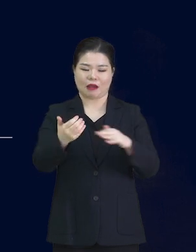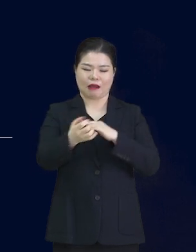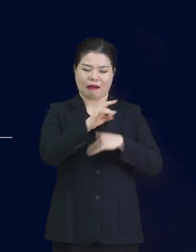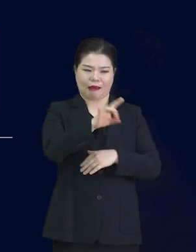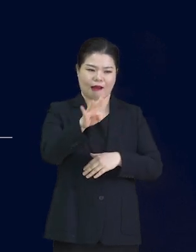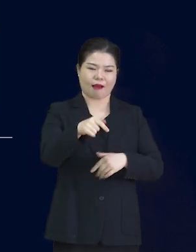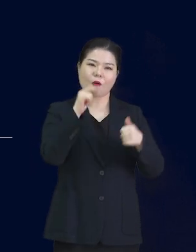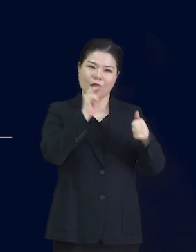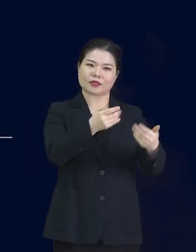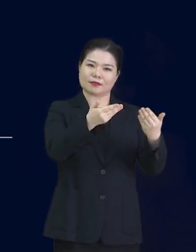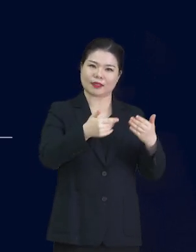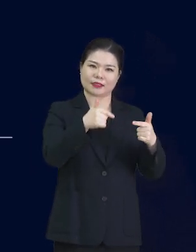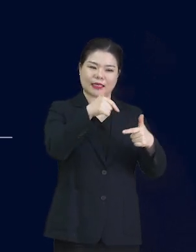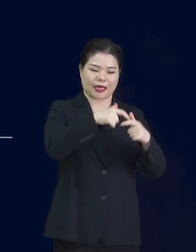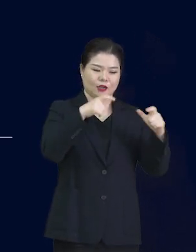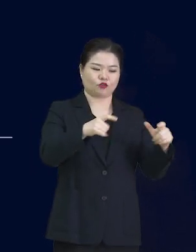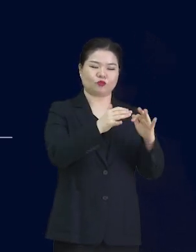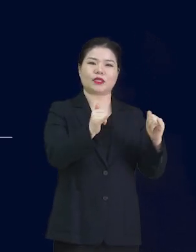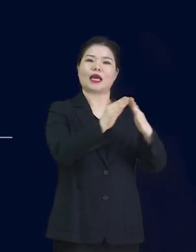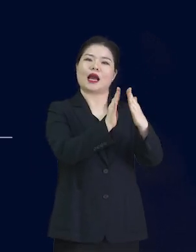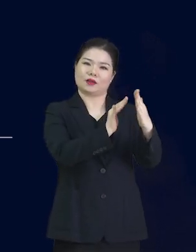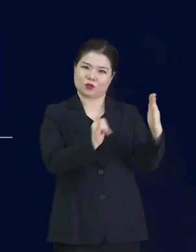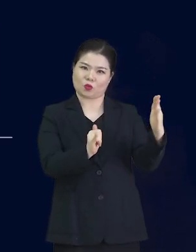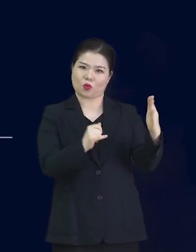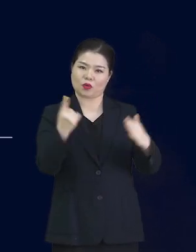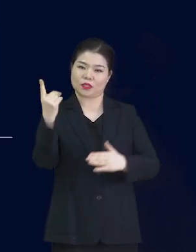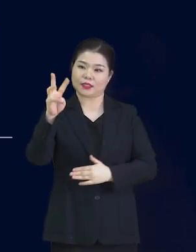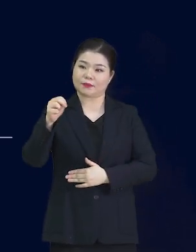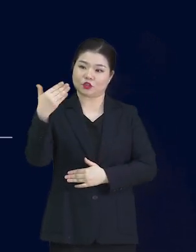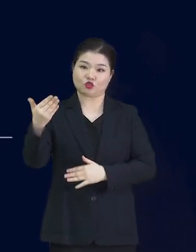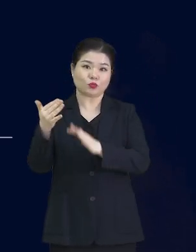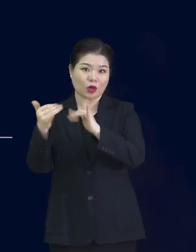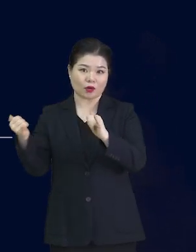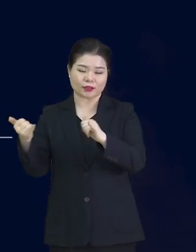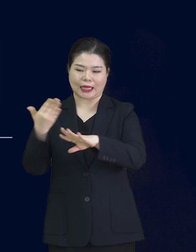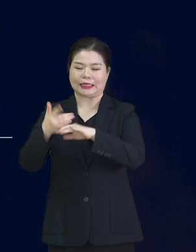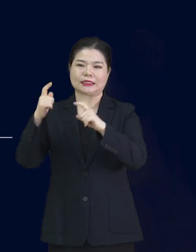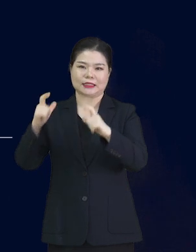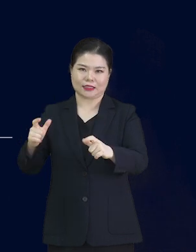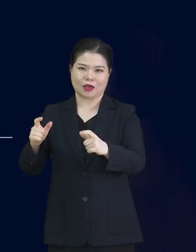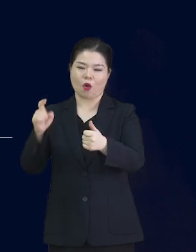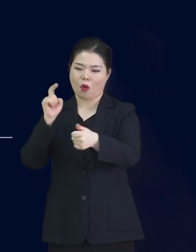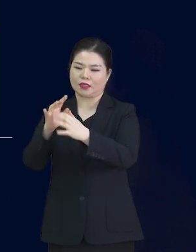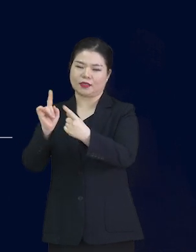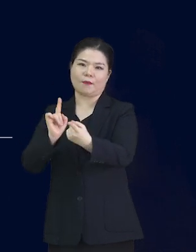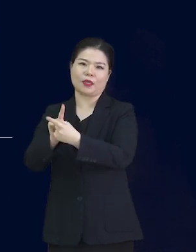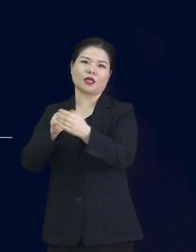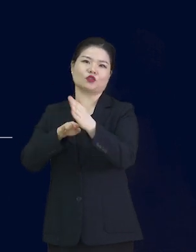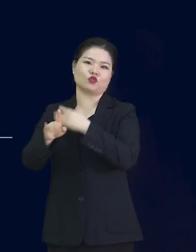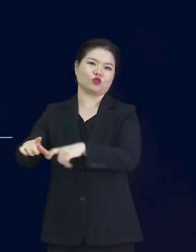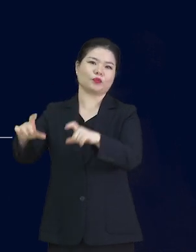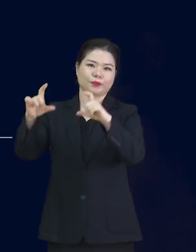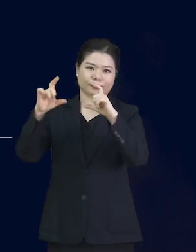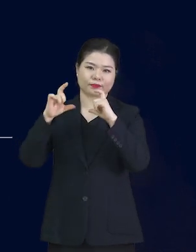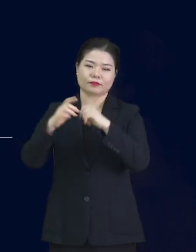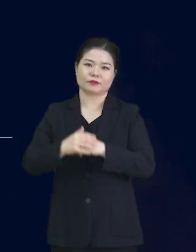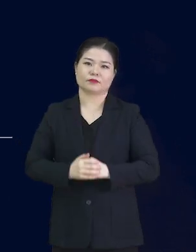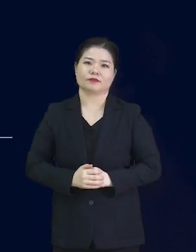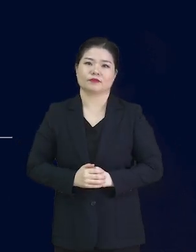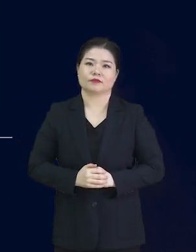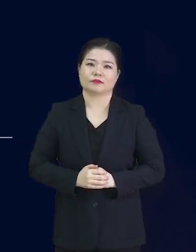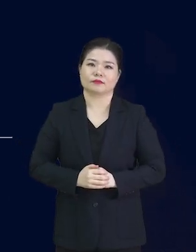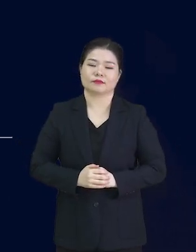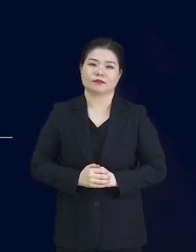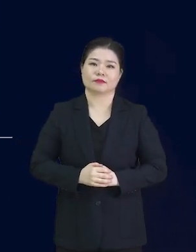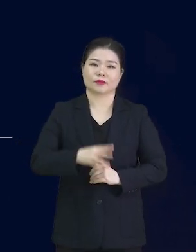앞서 확진받은 강남구민의 가족이며, 1339번은 타 지역 확진자와의 접촉으로 양성 판정을